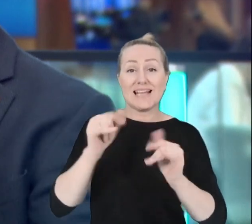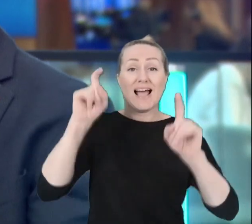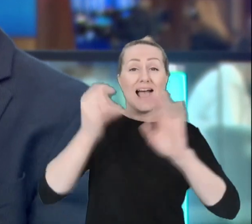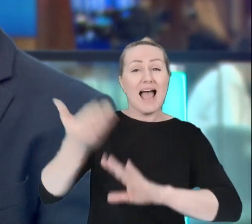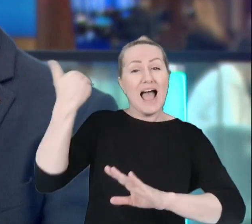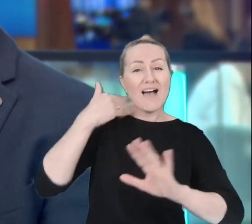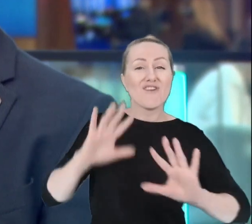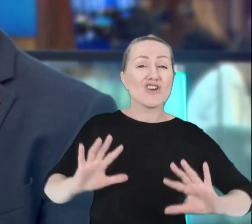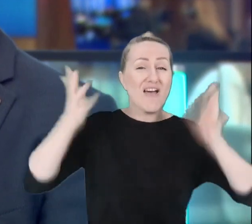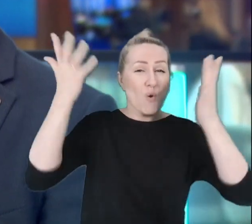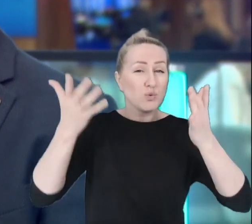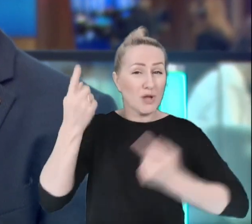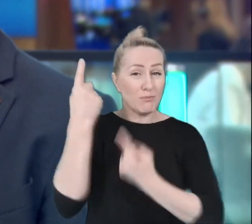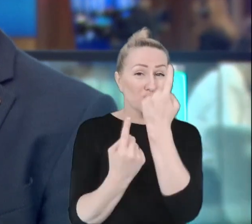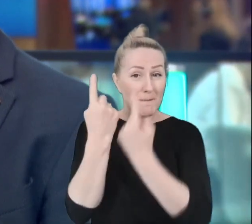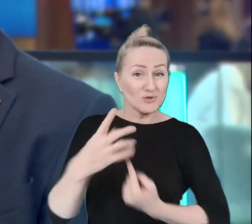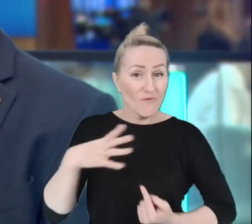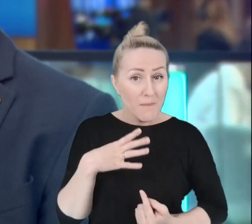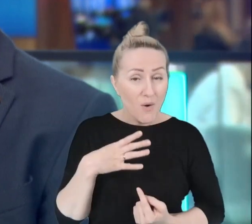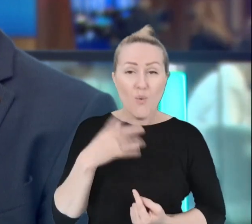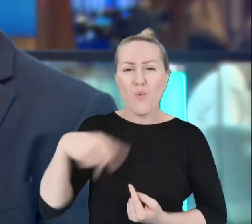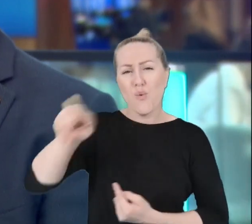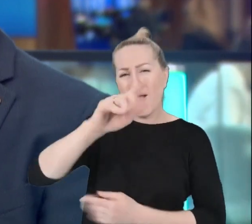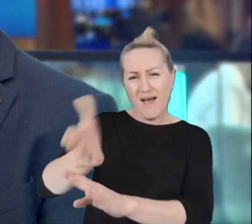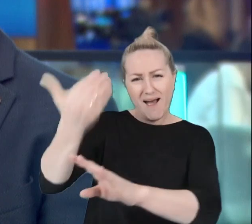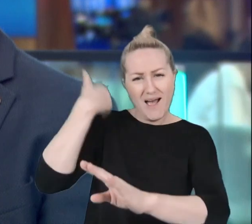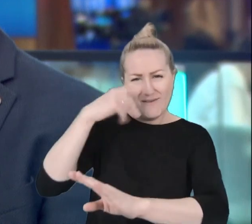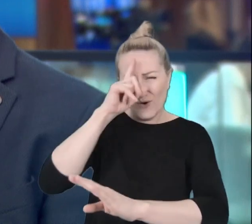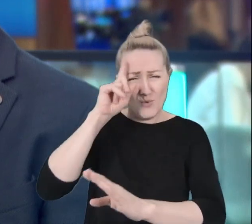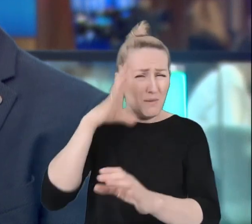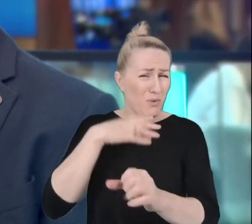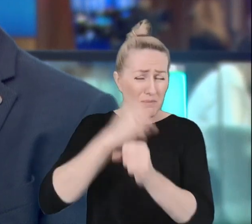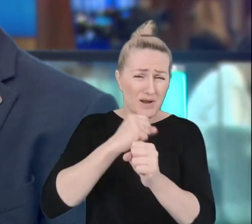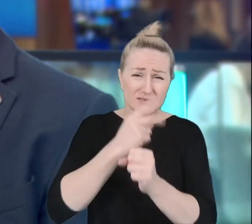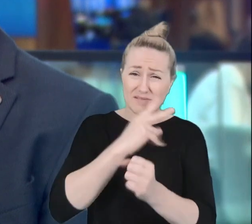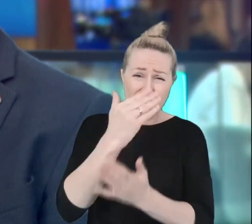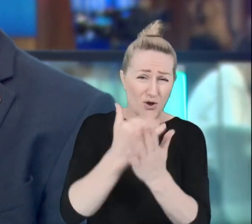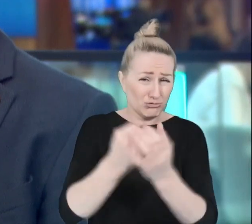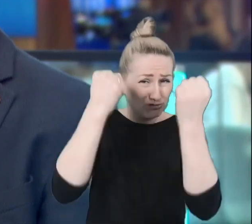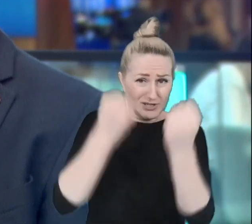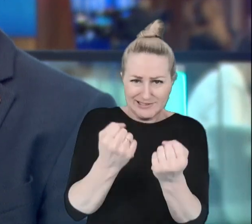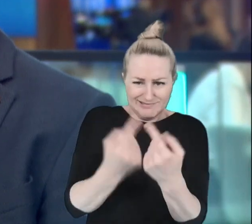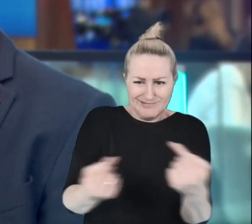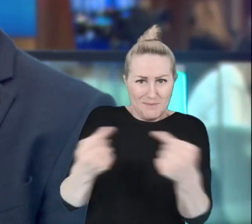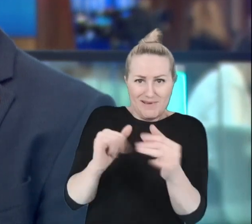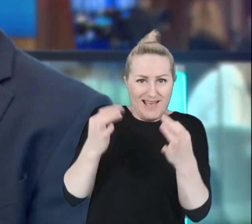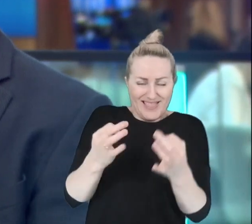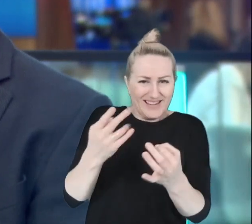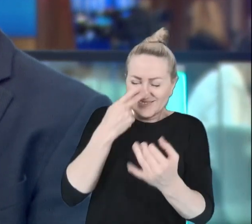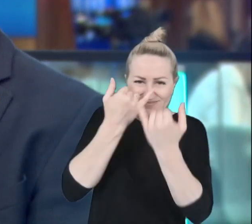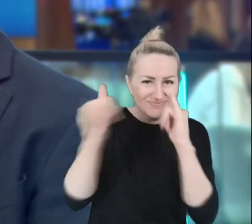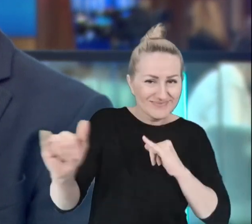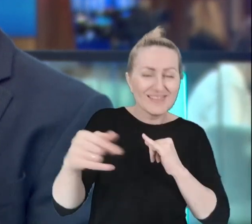to ludzie pracowali wtedy w warunkach niewyobrażalnych w tej chwili, teorię alienacji Marksa,